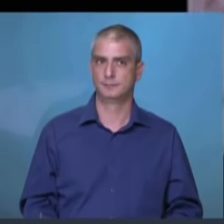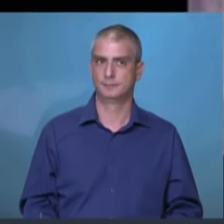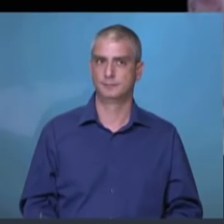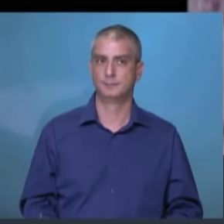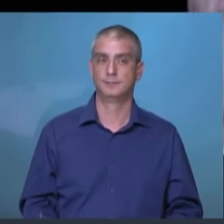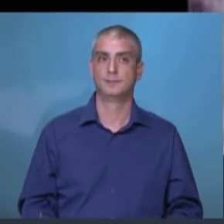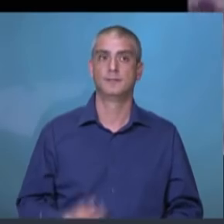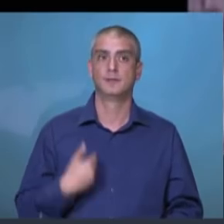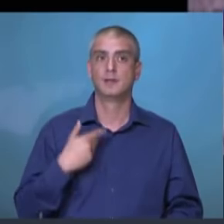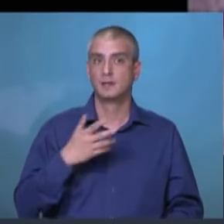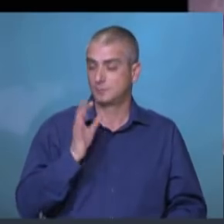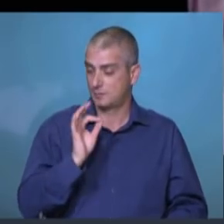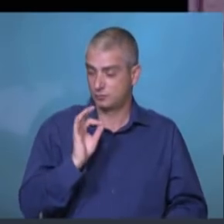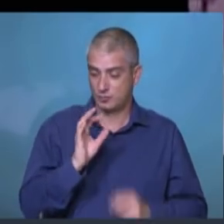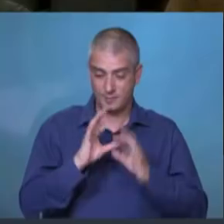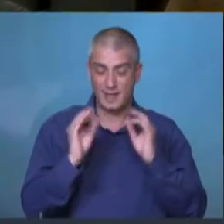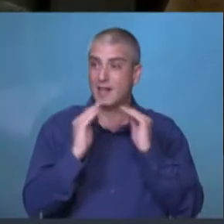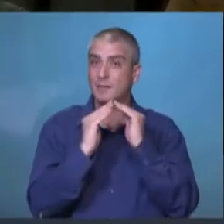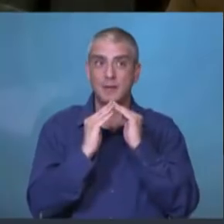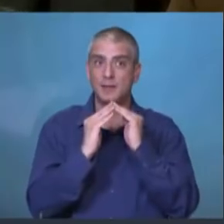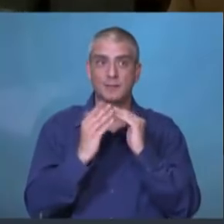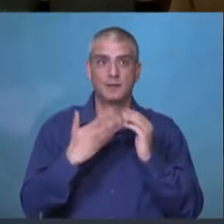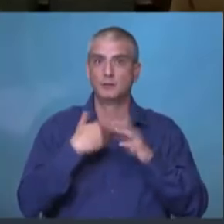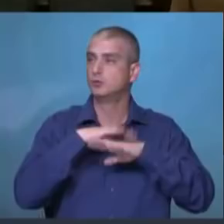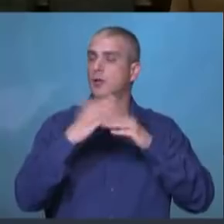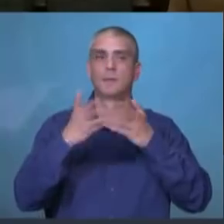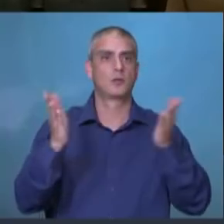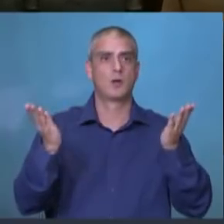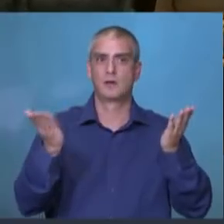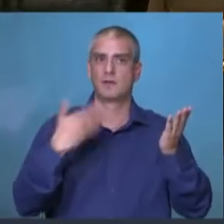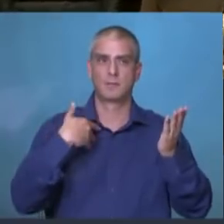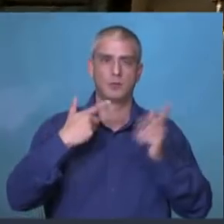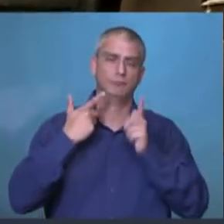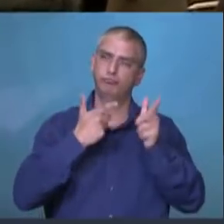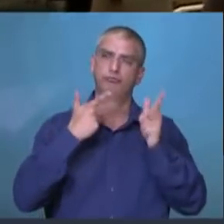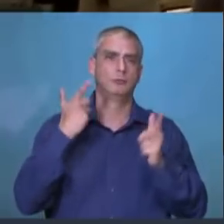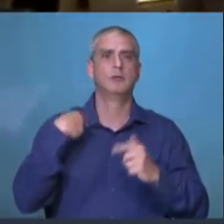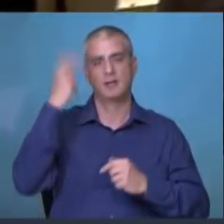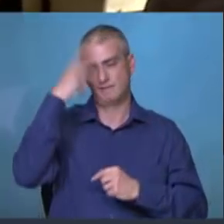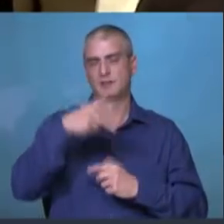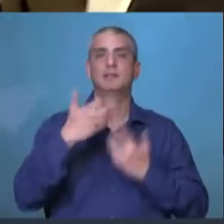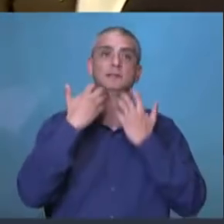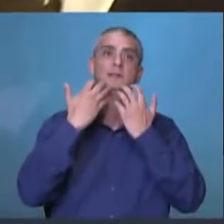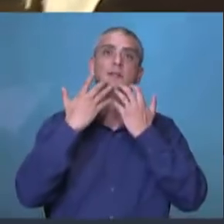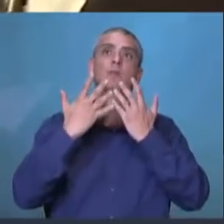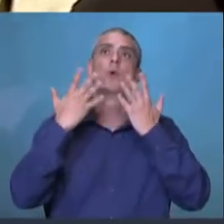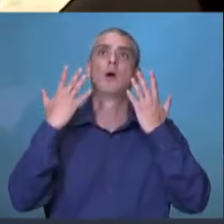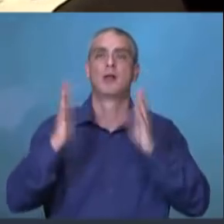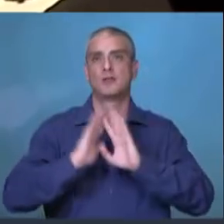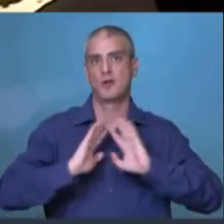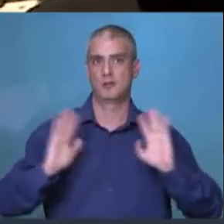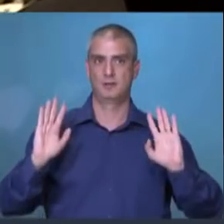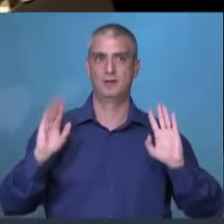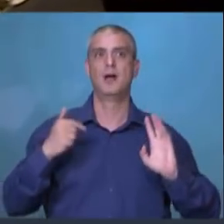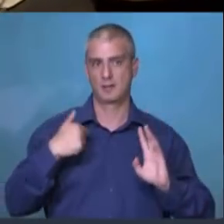איך שנכנסנו, ממש, בתחילת הבתים, קיבלנו שטח פתוח, ואז קיבלנו את מכת האש, הבנתי שפה יש סיפור שאנחנו